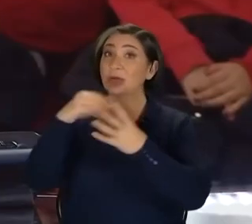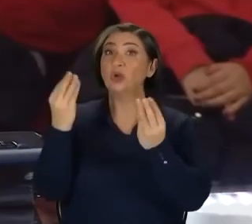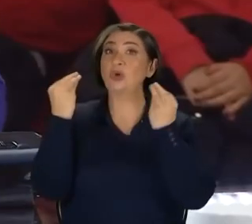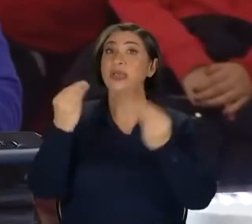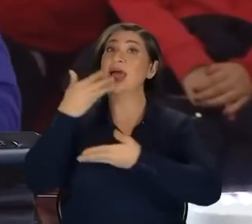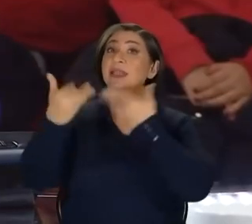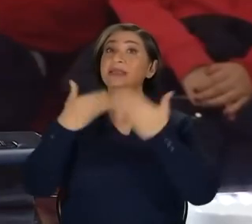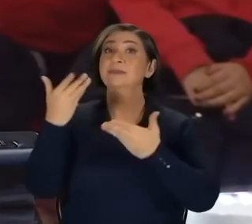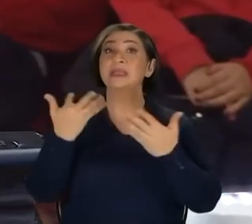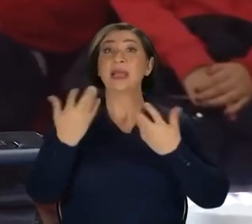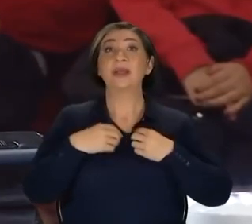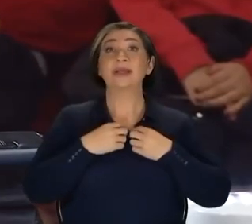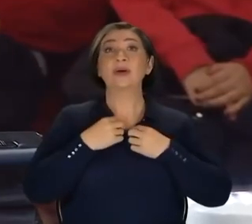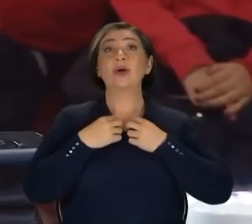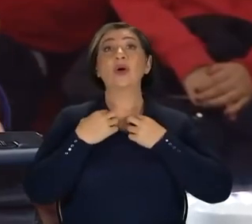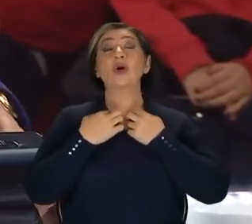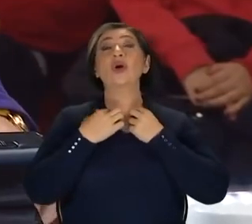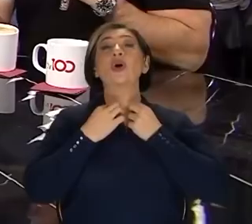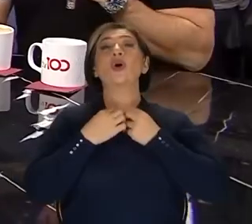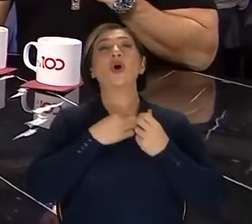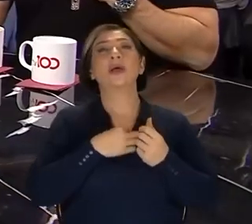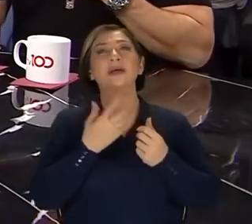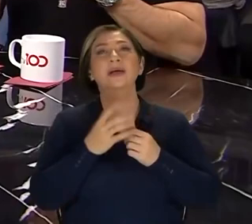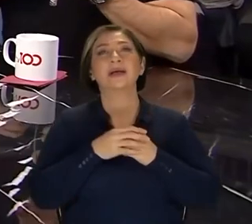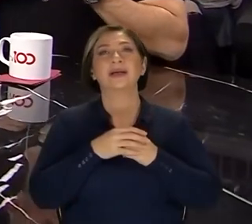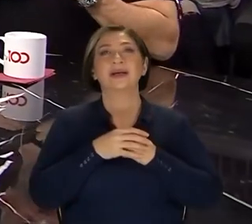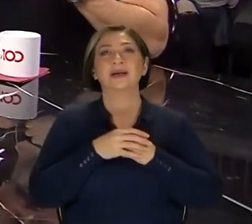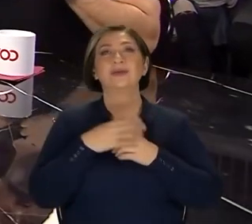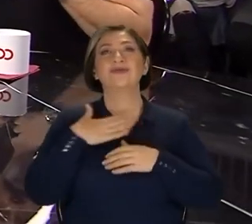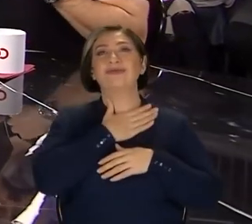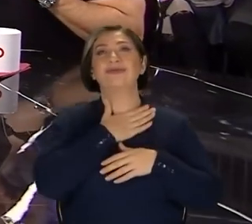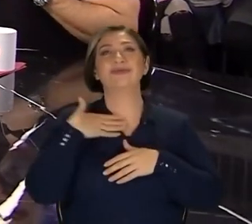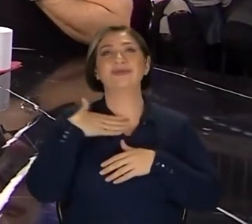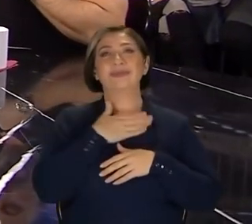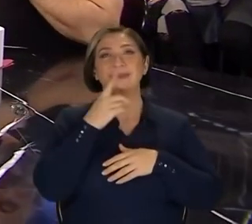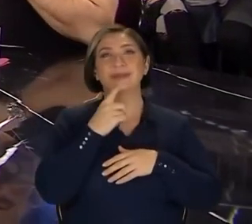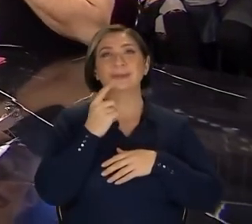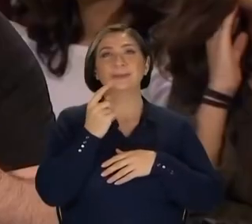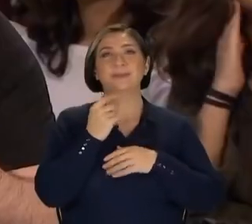çok güzel bir tarif. Nerim ne yapayım? Kolyesi ne yapıyor? Sürtülüyor mu?